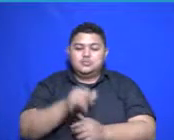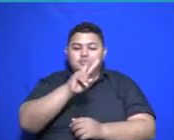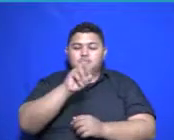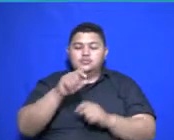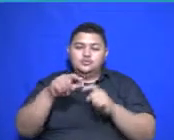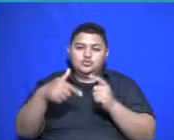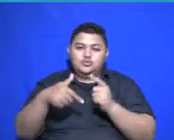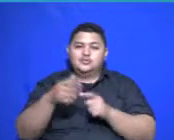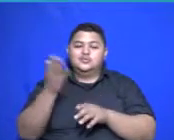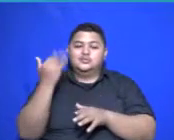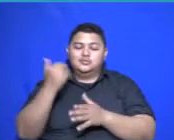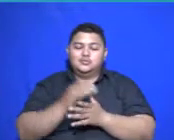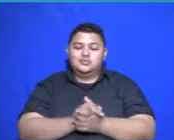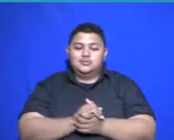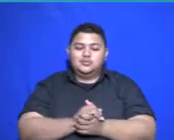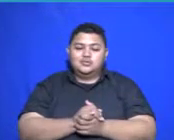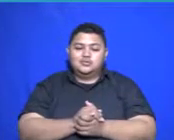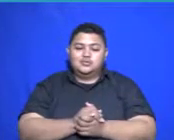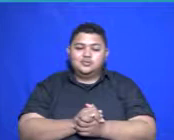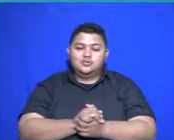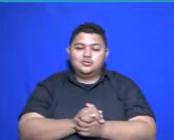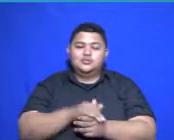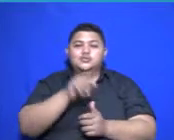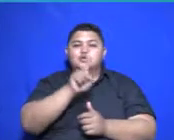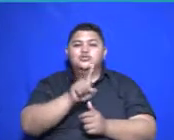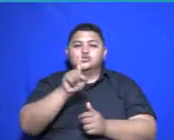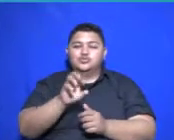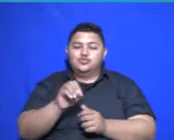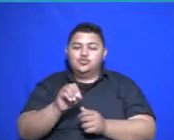2017 yang lalu targetnya adalah